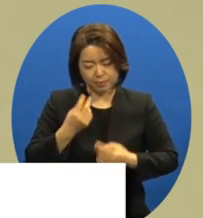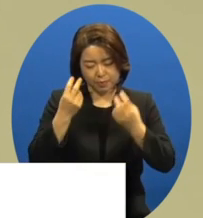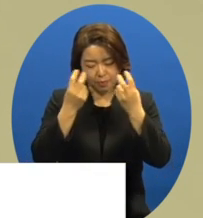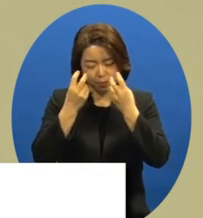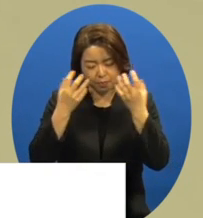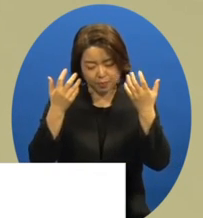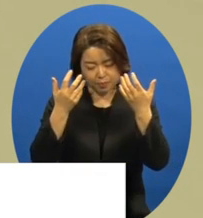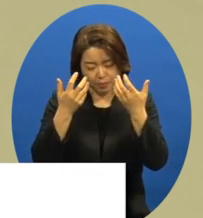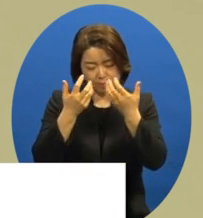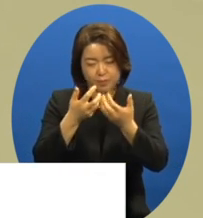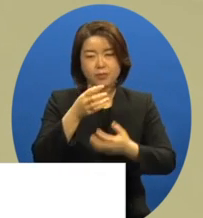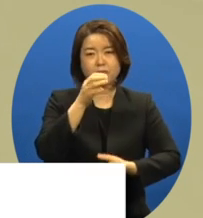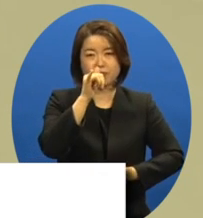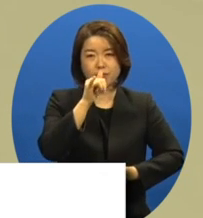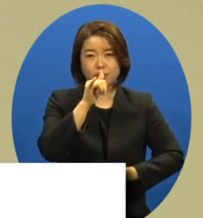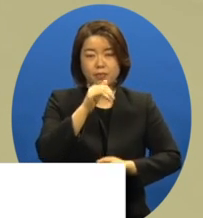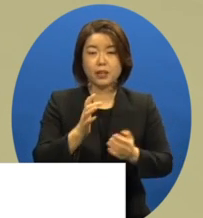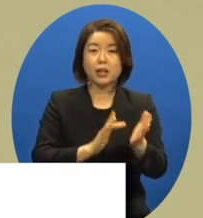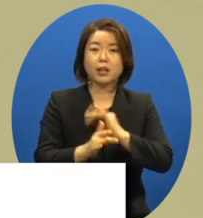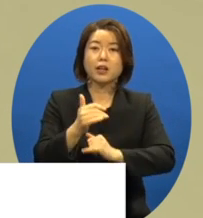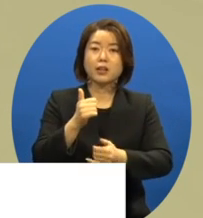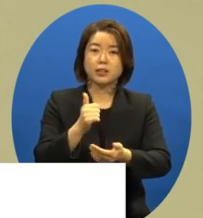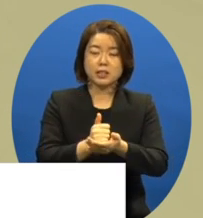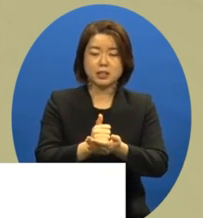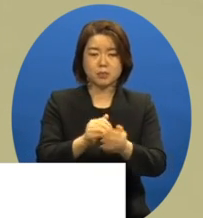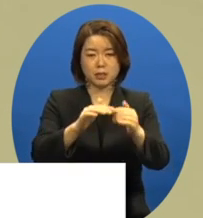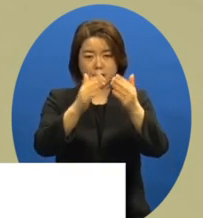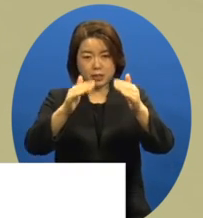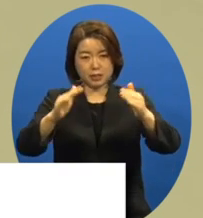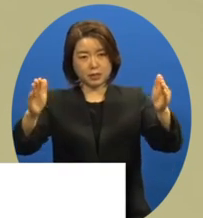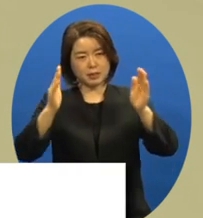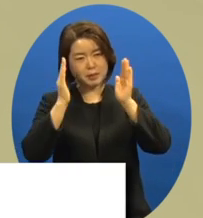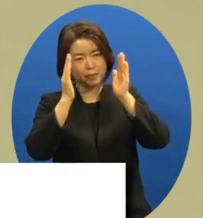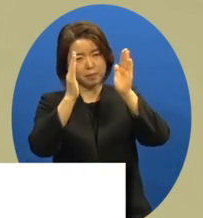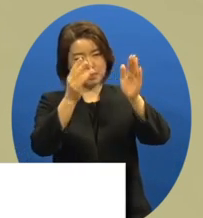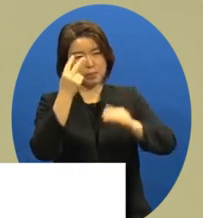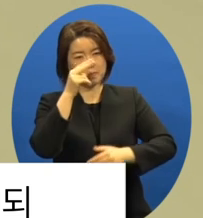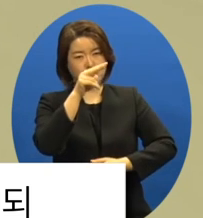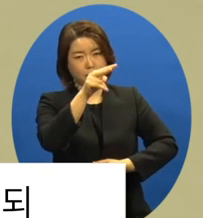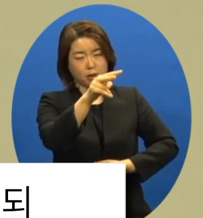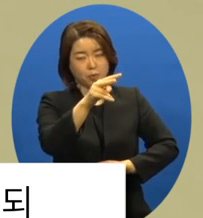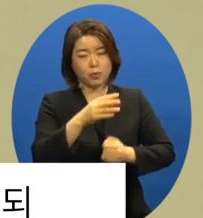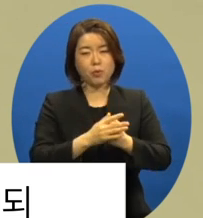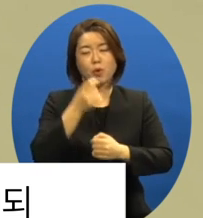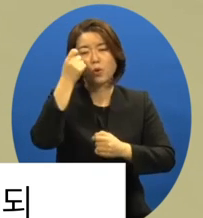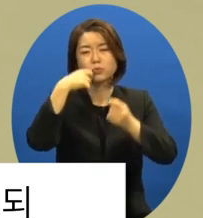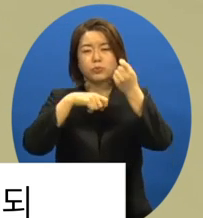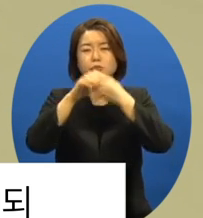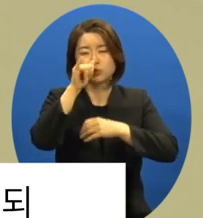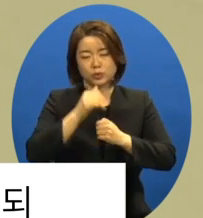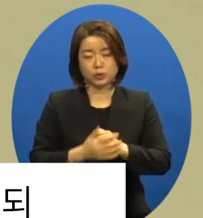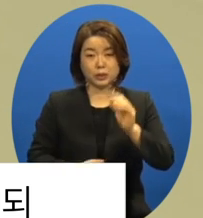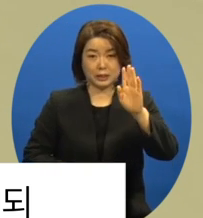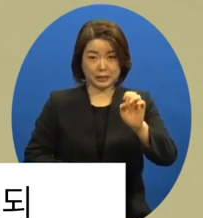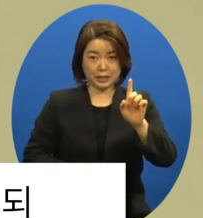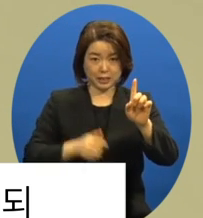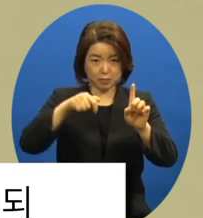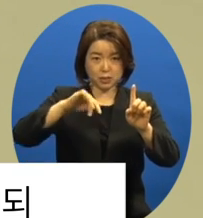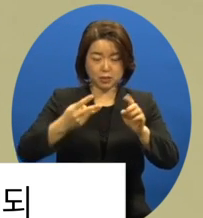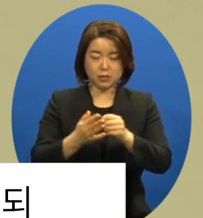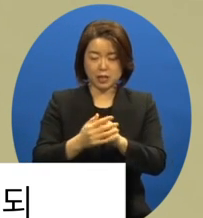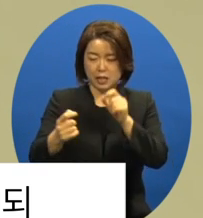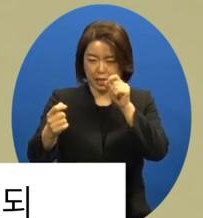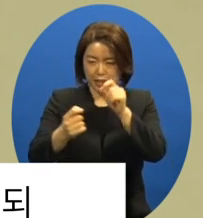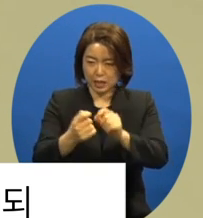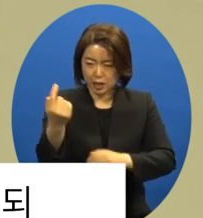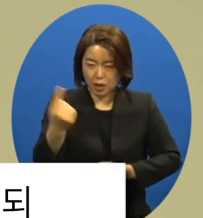가득했습니다. 예수님께서 성을 바라보시면서 우셨습니다. 41절에 보면 가까이 오사